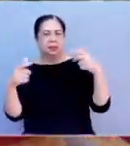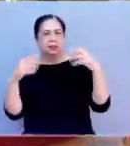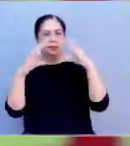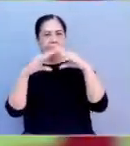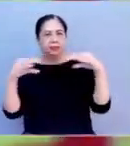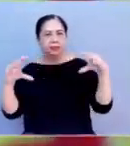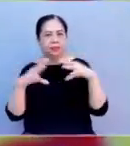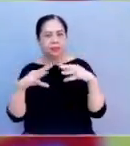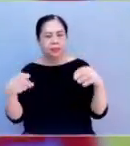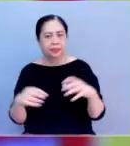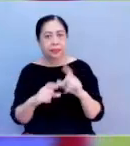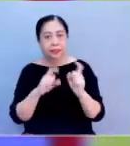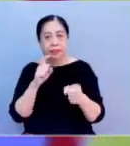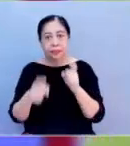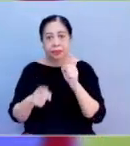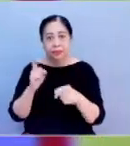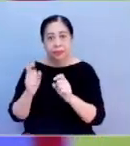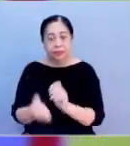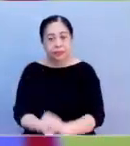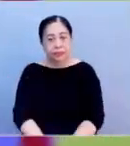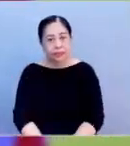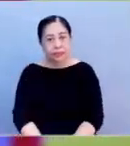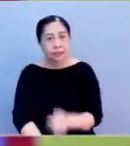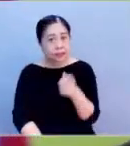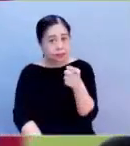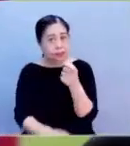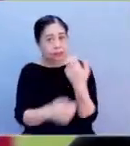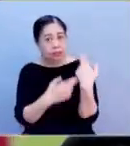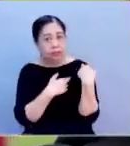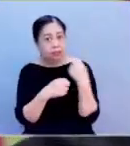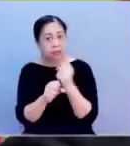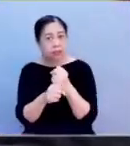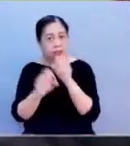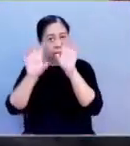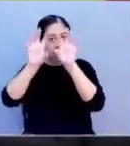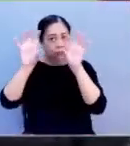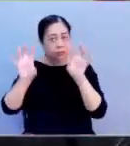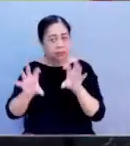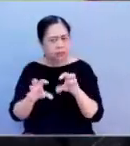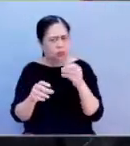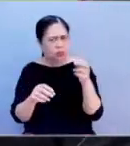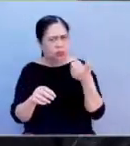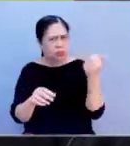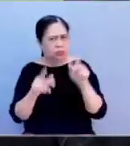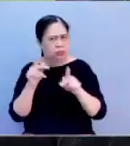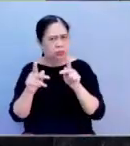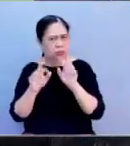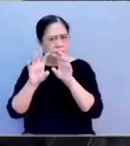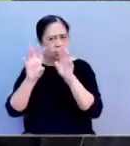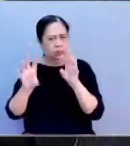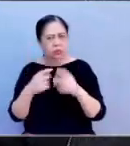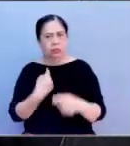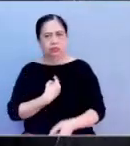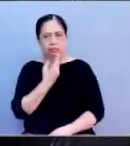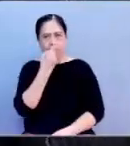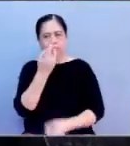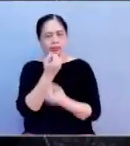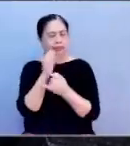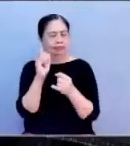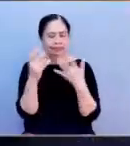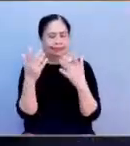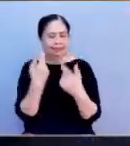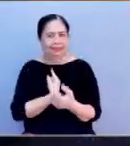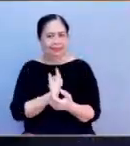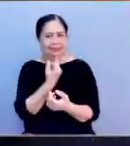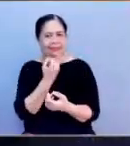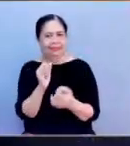Pwede rin pang regalo, Abby. Yes. Ikaw ba mismo nag-a-arrange siya mga to? Yes or po. Meron kang mga tao nag-a-arrange with you? May little elves ka ba? Wala may little elves ka? Ako lang